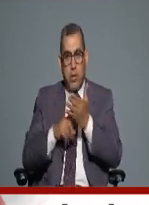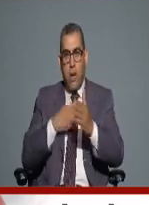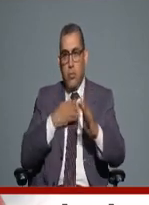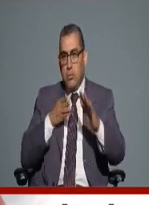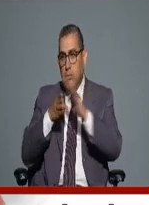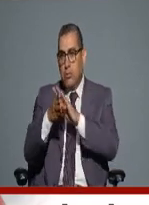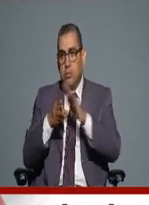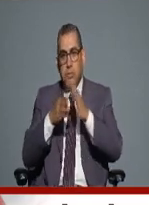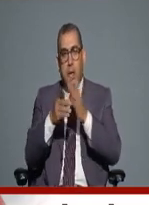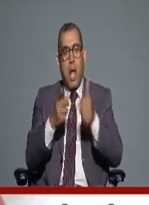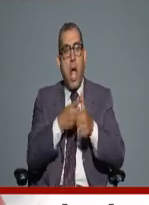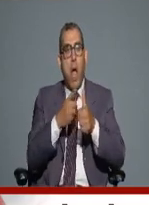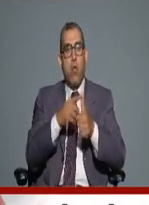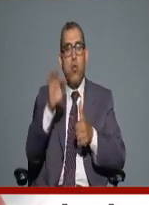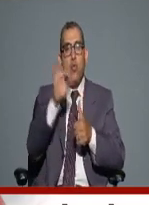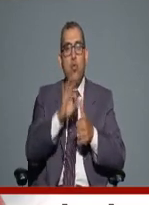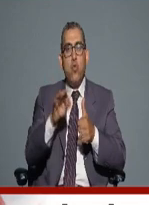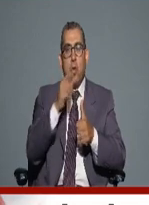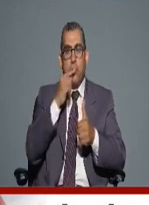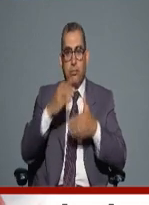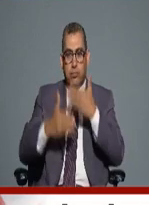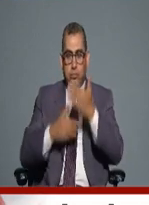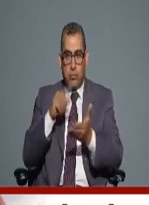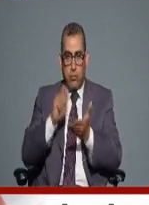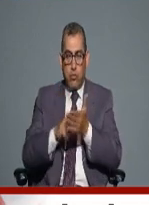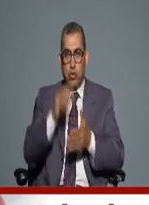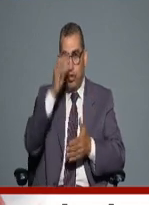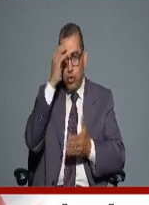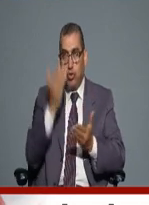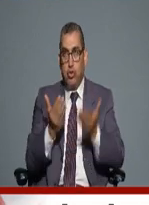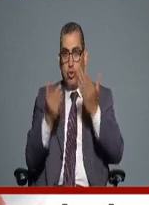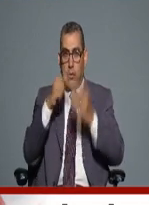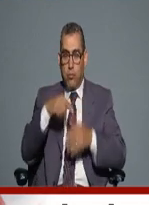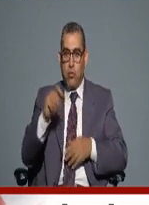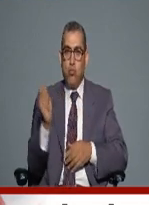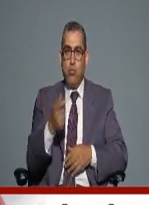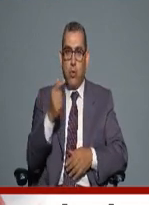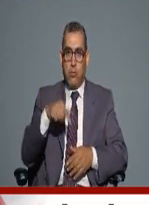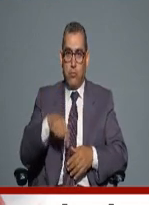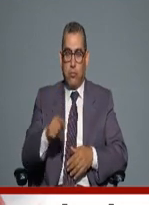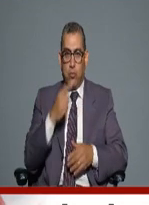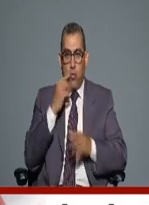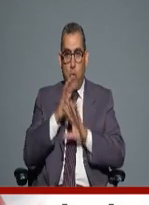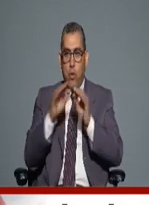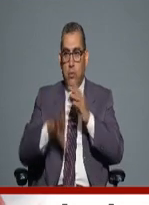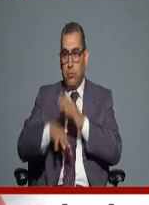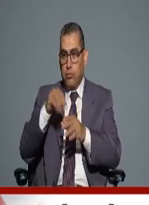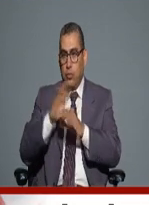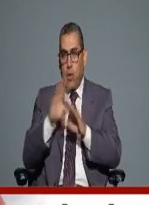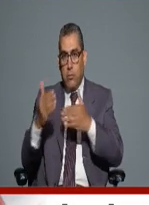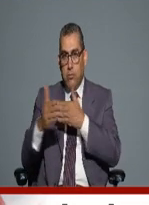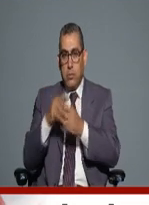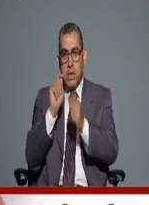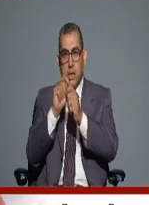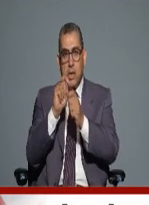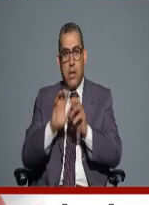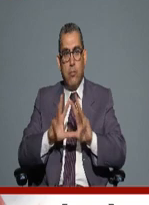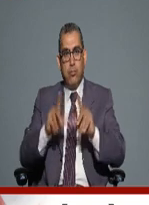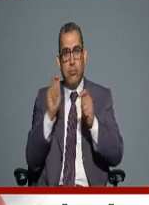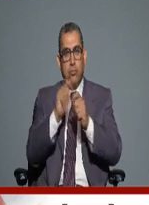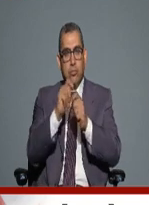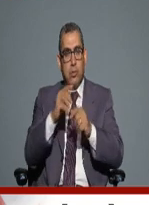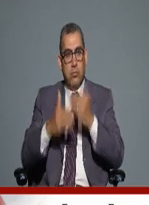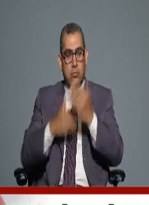أنهي أولويات في المرحلة القادمة إن شاء الله في أسرع وقت تكون كل المنشآت اللي تحتاج صيانة أو إحلال وتجديد. أنا